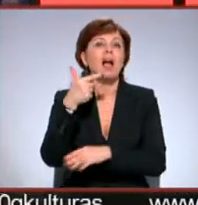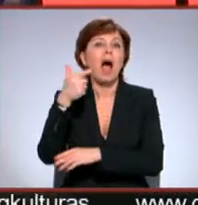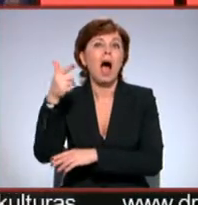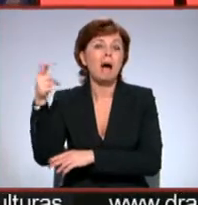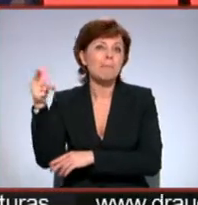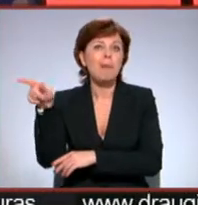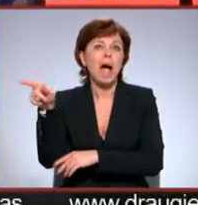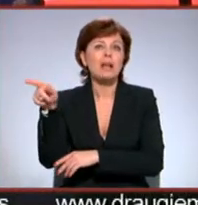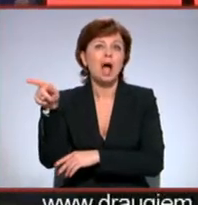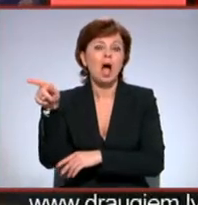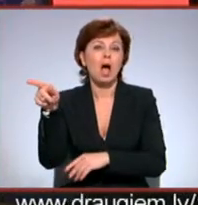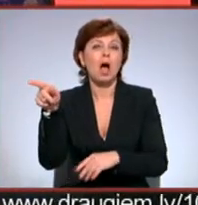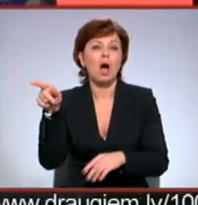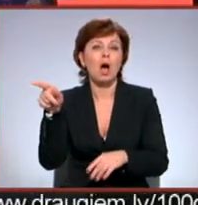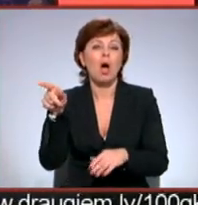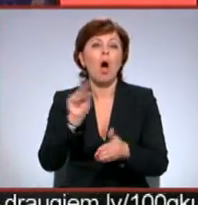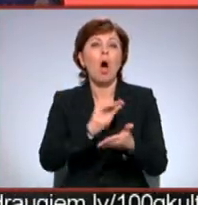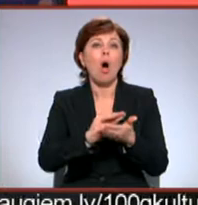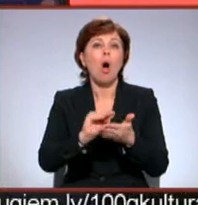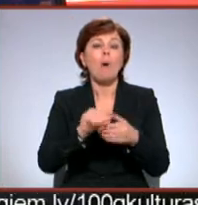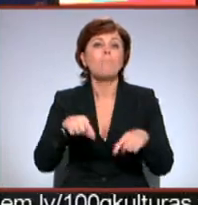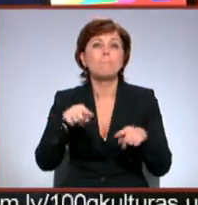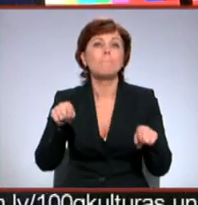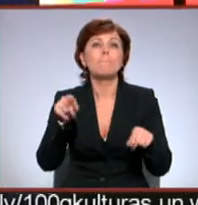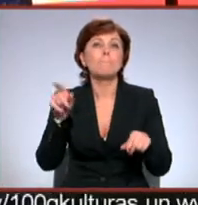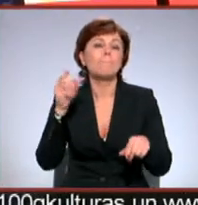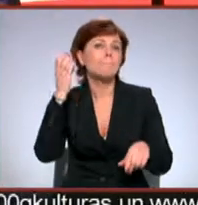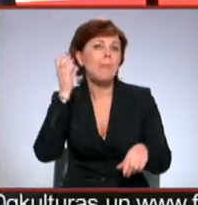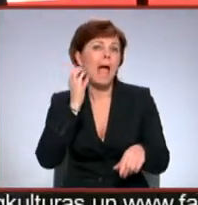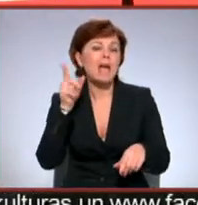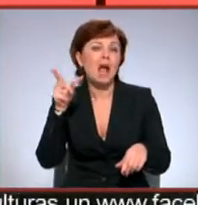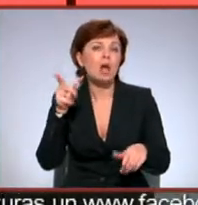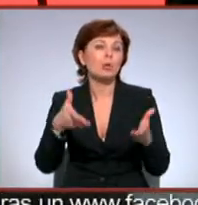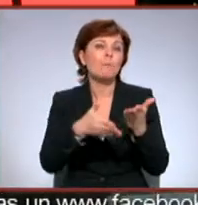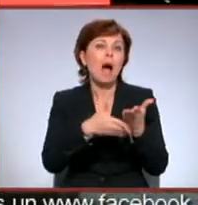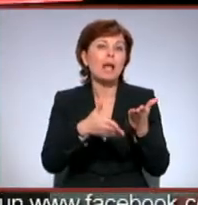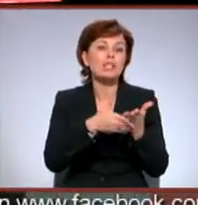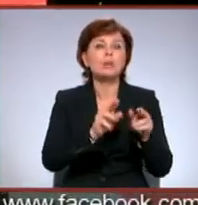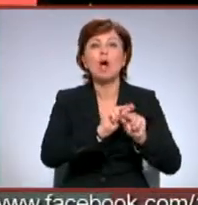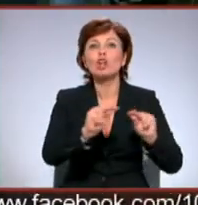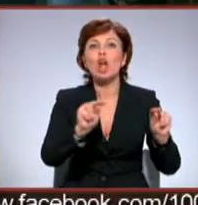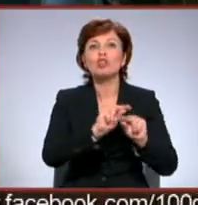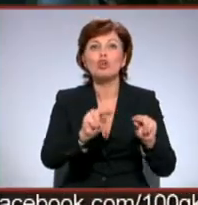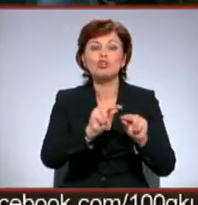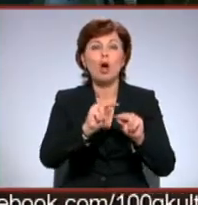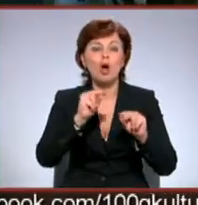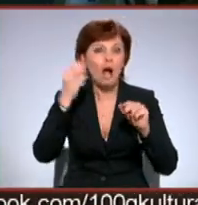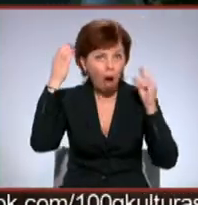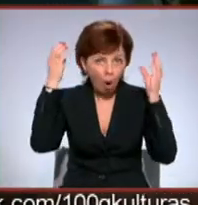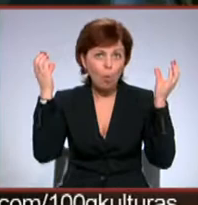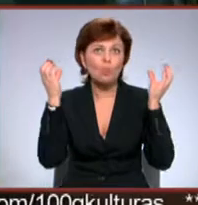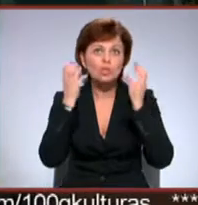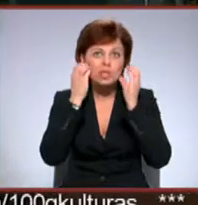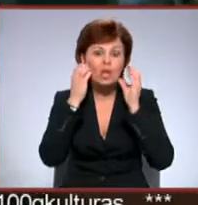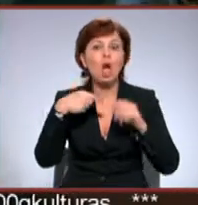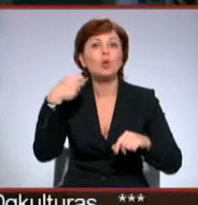redzēt operātoru vārdus, un tad režisors ar austiņu palīdzību dod